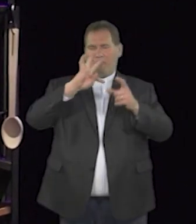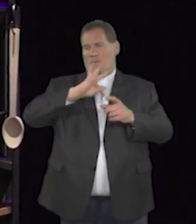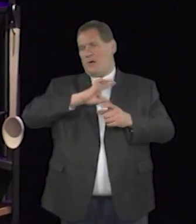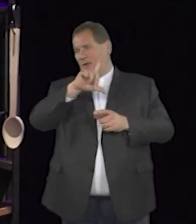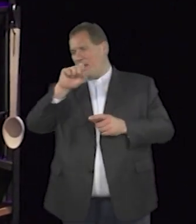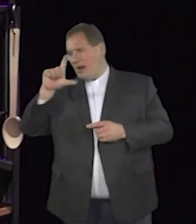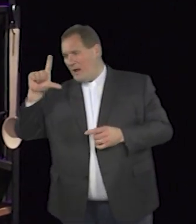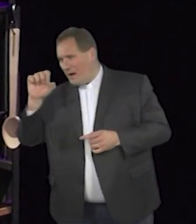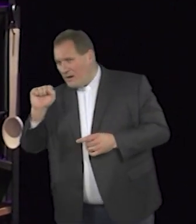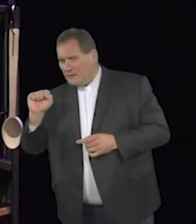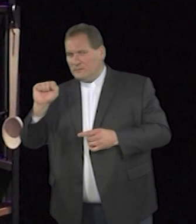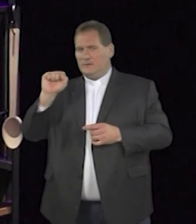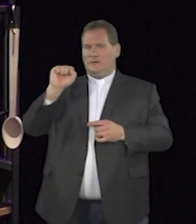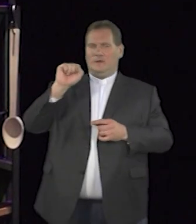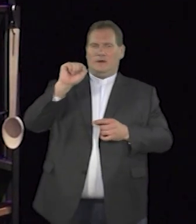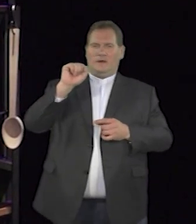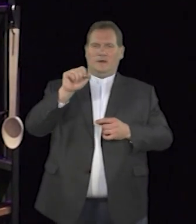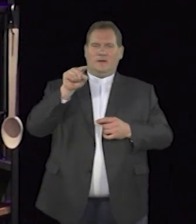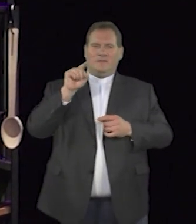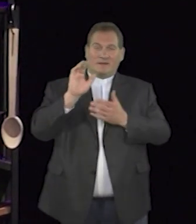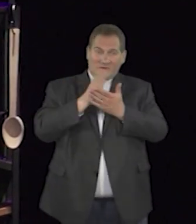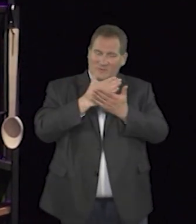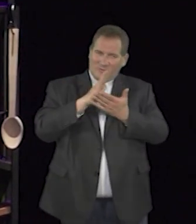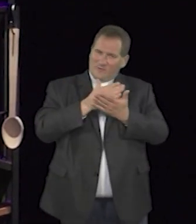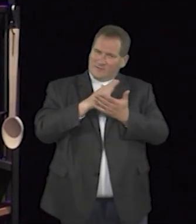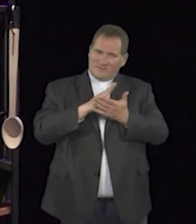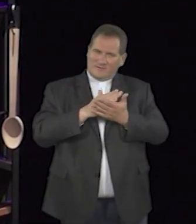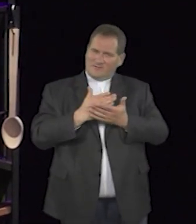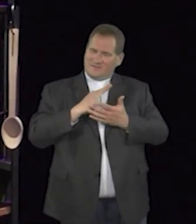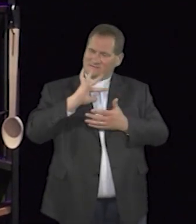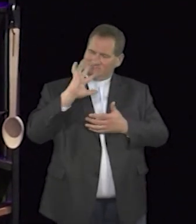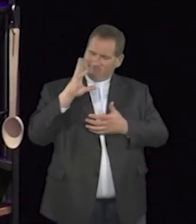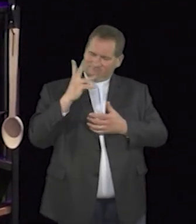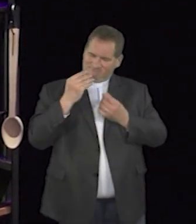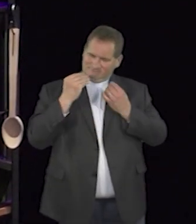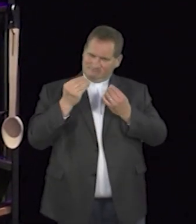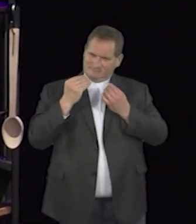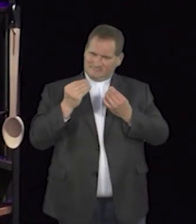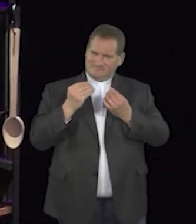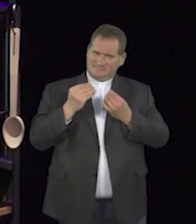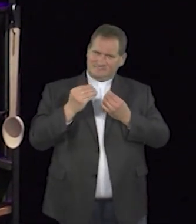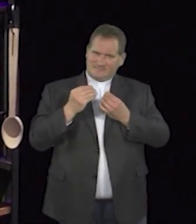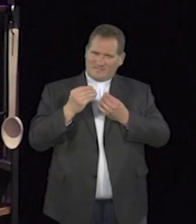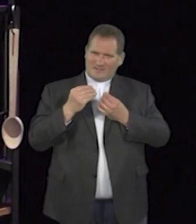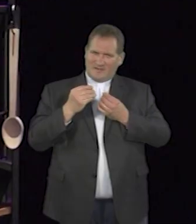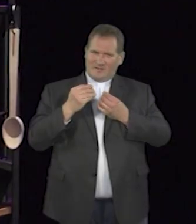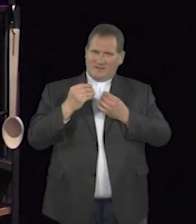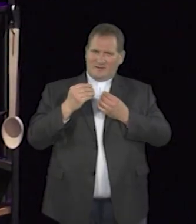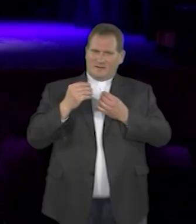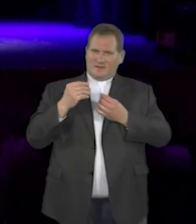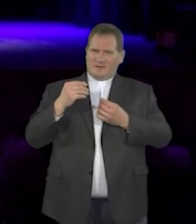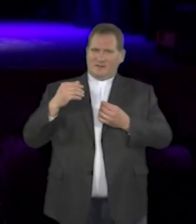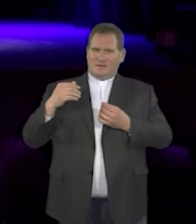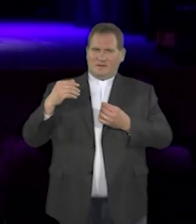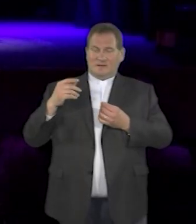Lalo, oj, ten kuchcik ciebie zauroczył. Naraz głos się ozwał.